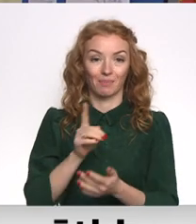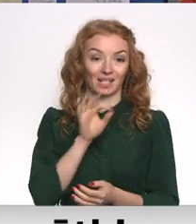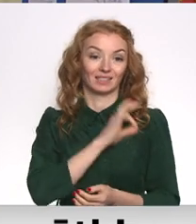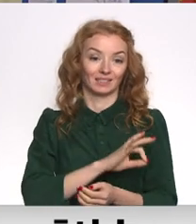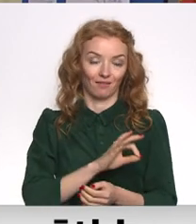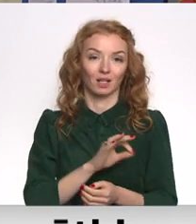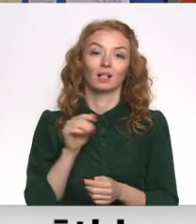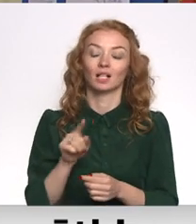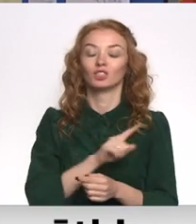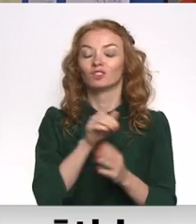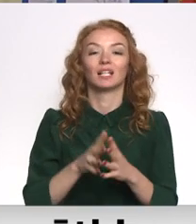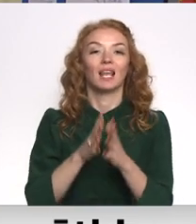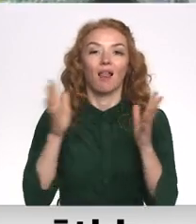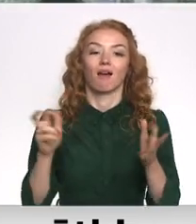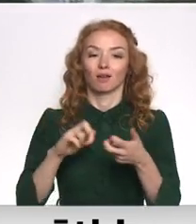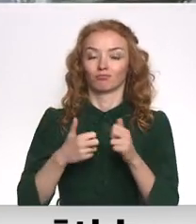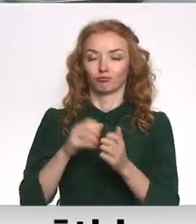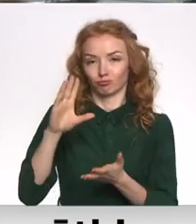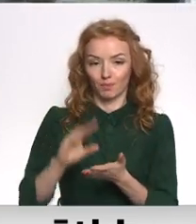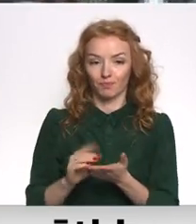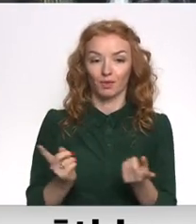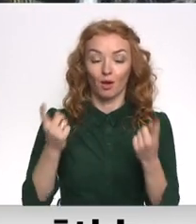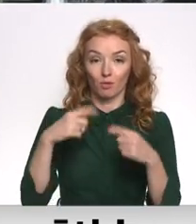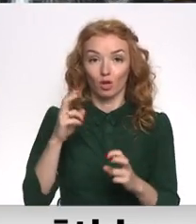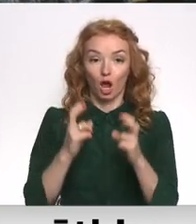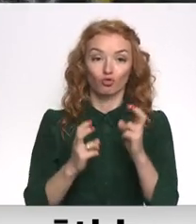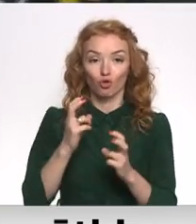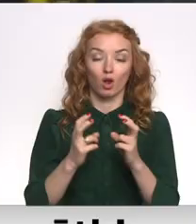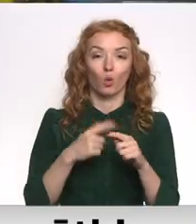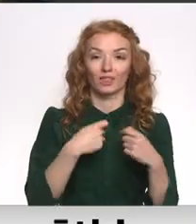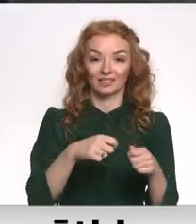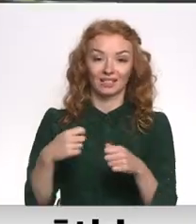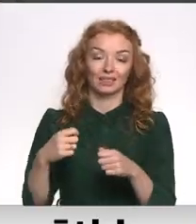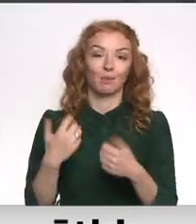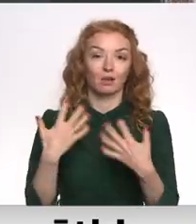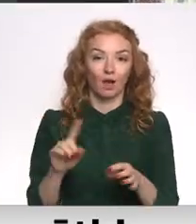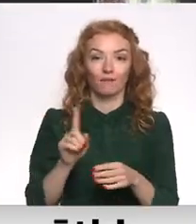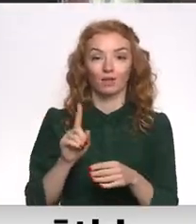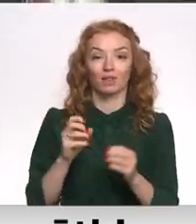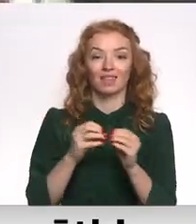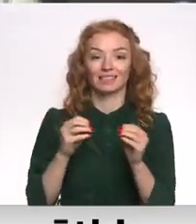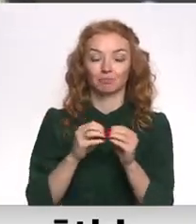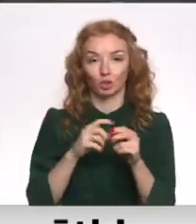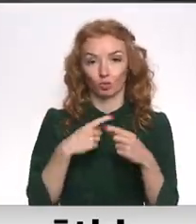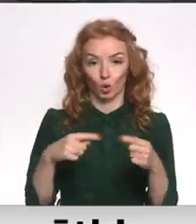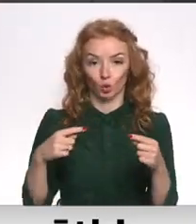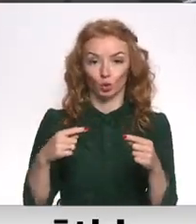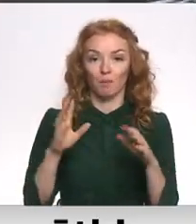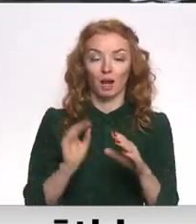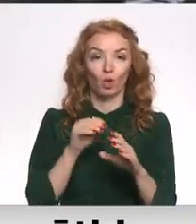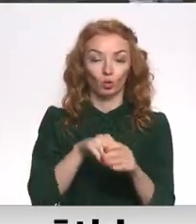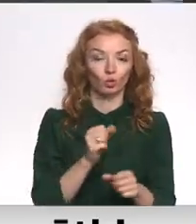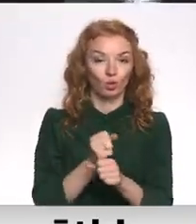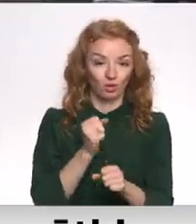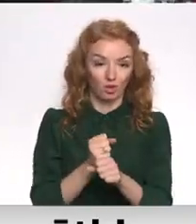izdevīgi, tas ir vislielākais izaicinājums. Pašreiz ražošanā un tirdzniecībā nonākuši vairāk nekā 10 produkti. Par ieguldīto